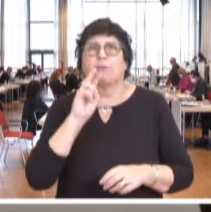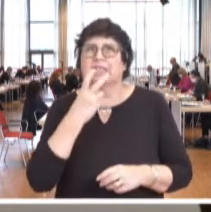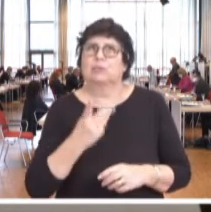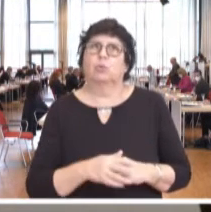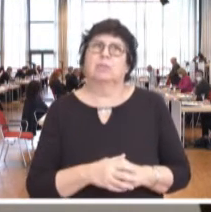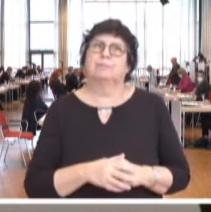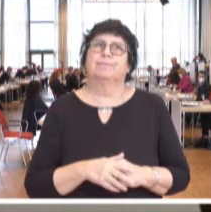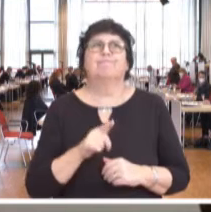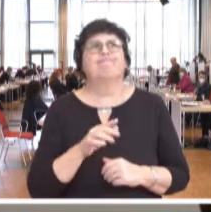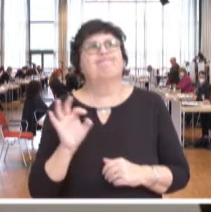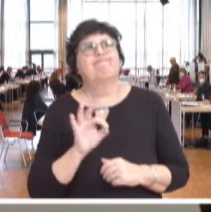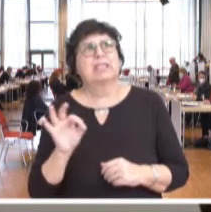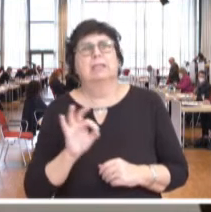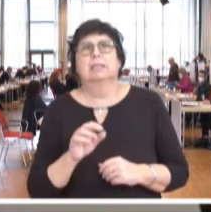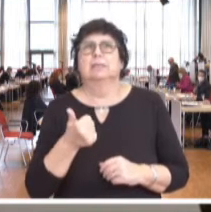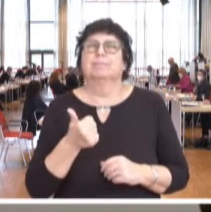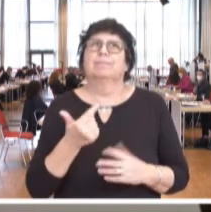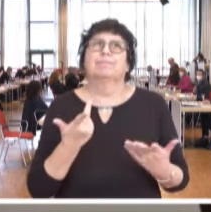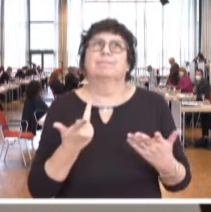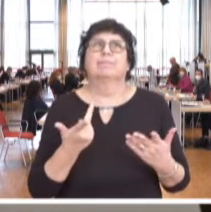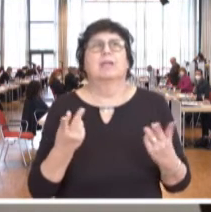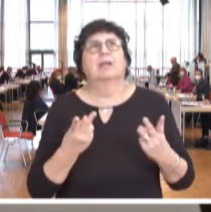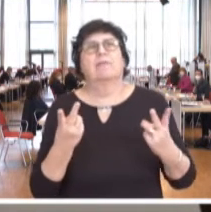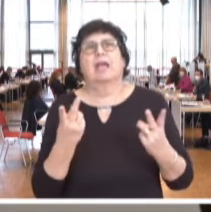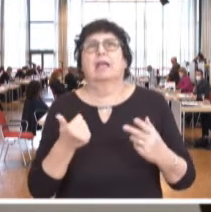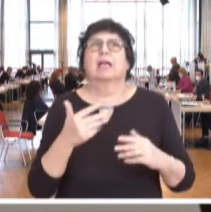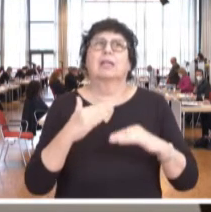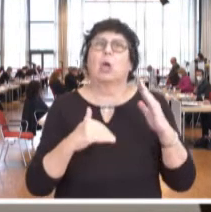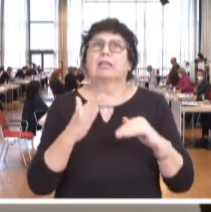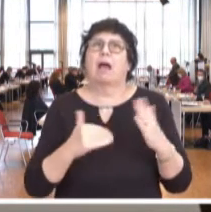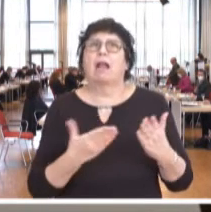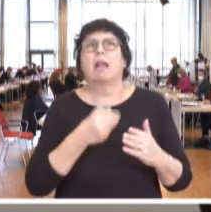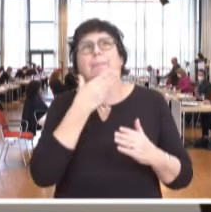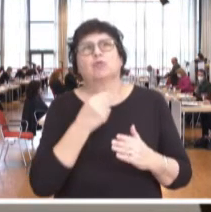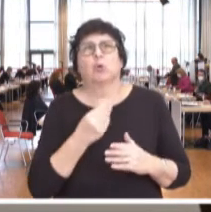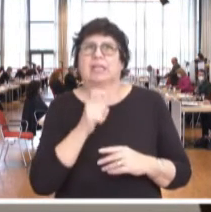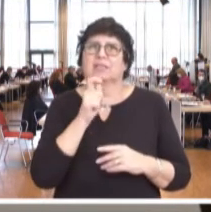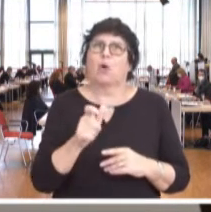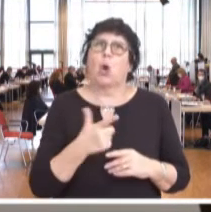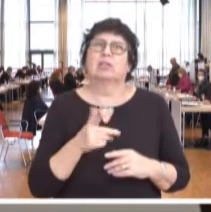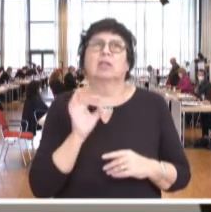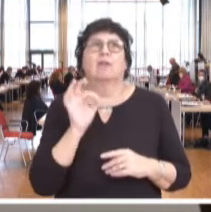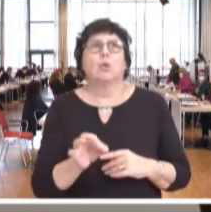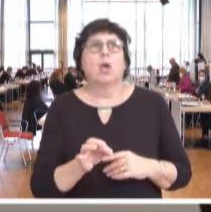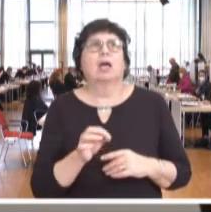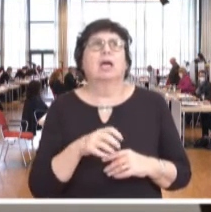das ist ein neutrales, beschönigendes Wort für